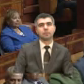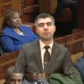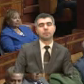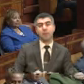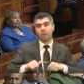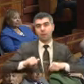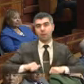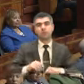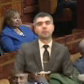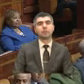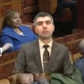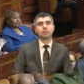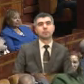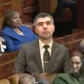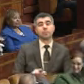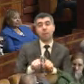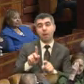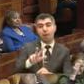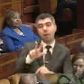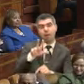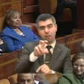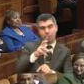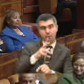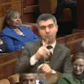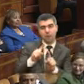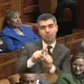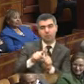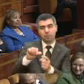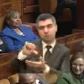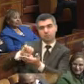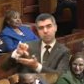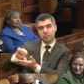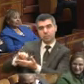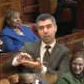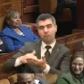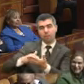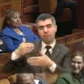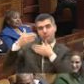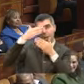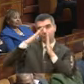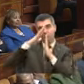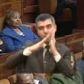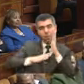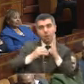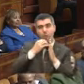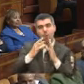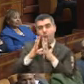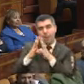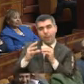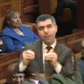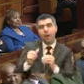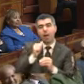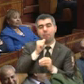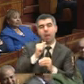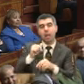السيد الوزير انتم كتعرفوا بان واحد العدد ديال الاقاليم في المملكه المغربيه تعاني من ندره المياه، ومن